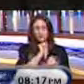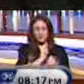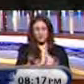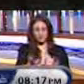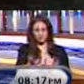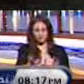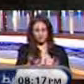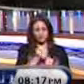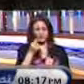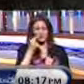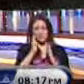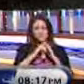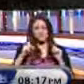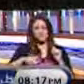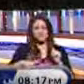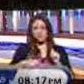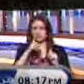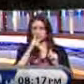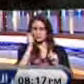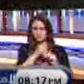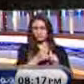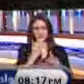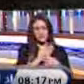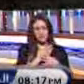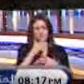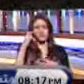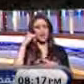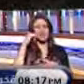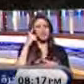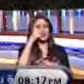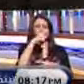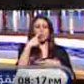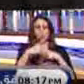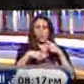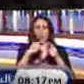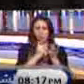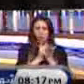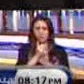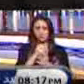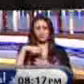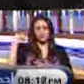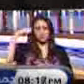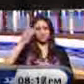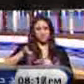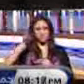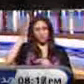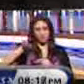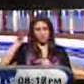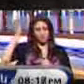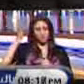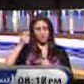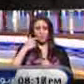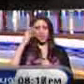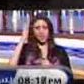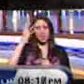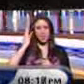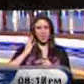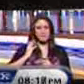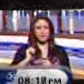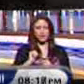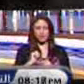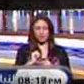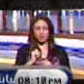بعض المصريين، إنما بيتم التواصل معها في الحال مع السلطات الليبية. النقطة الأساسية اللي عايز أأكد عليها دكتور